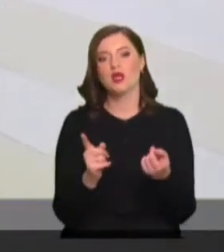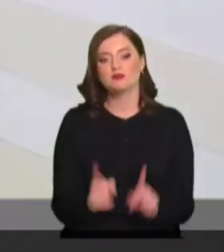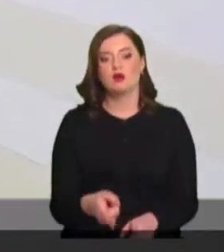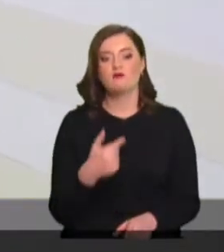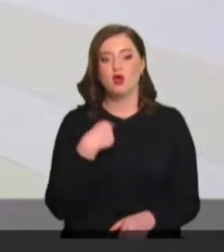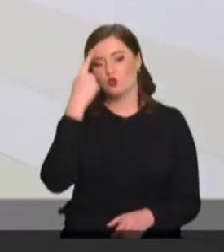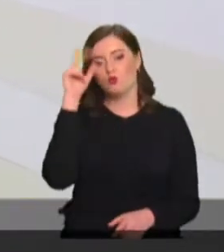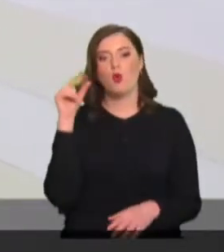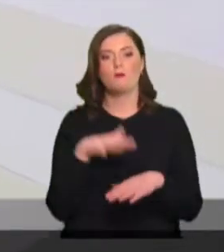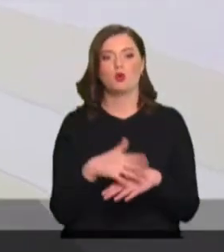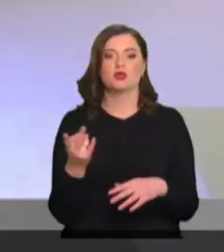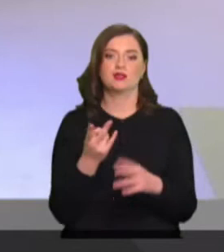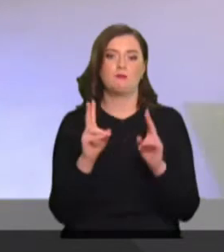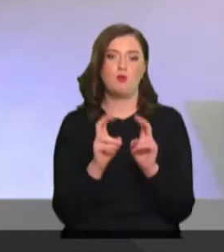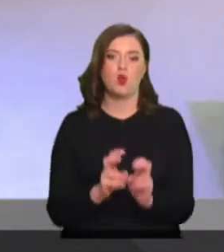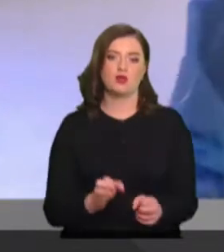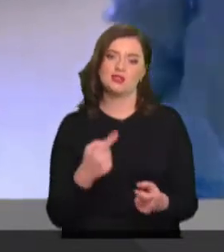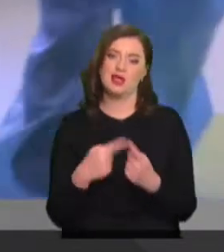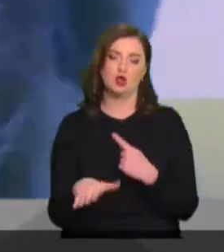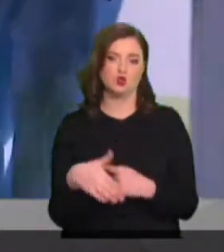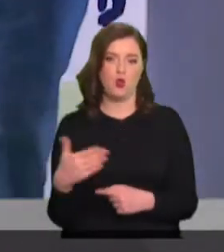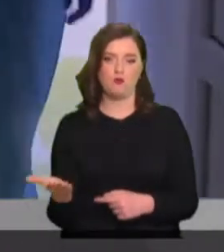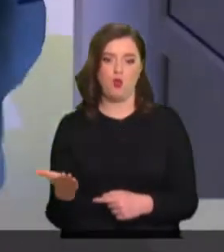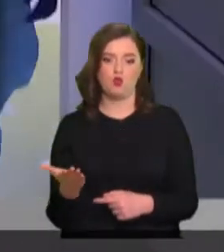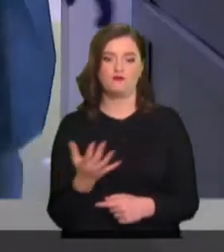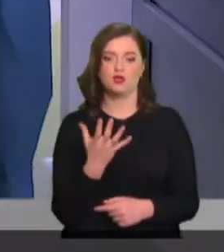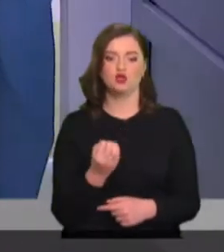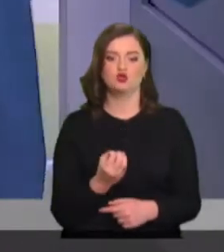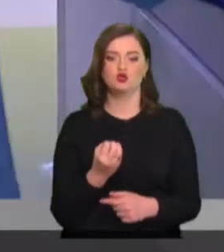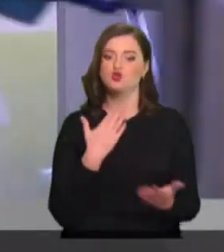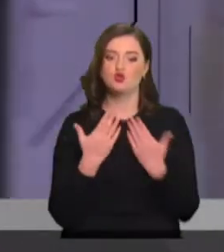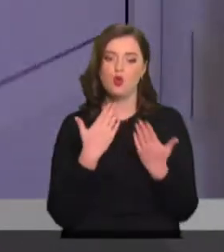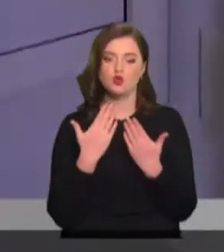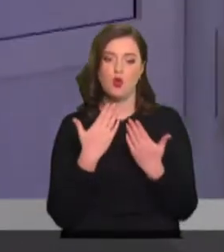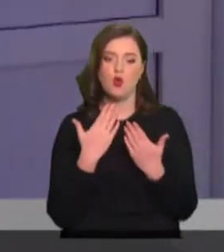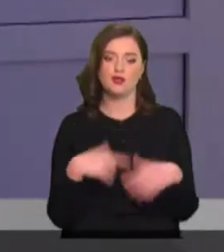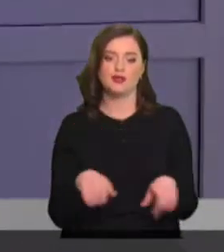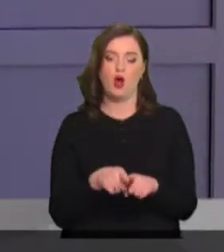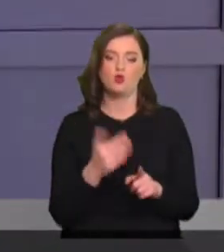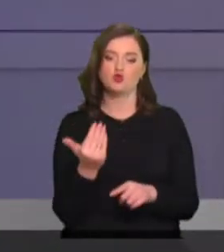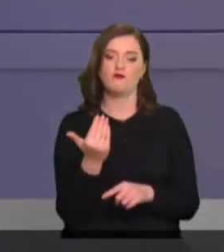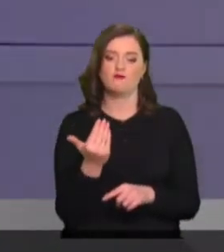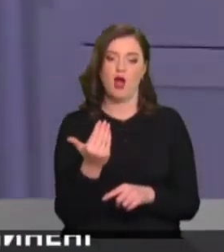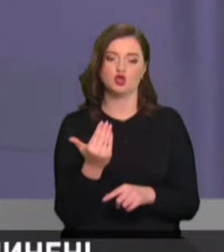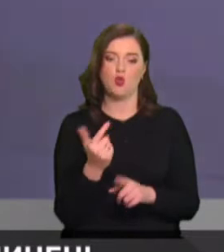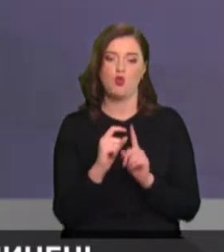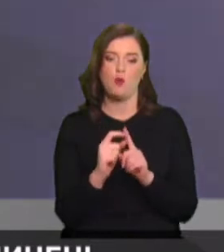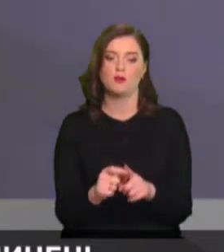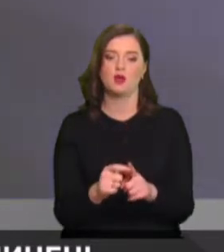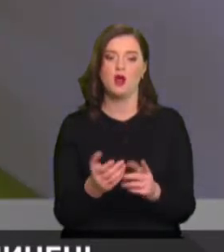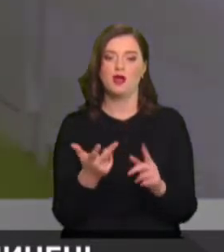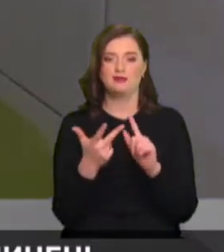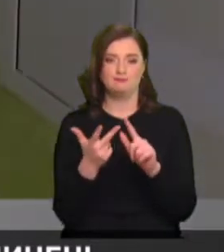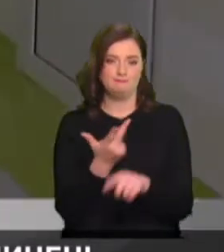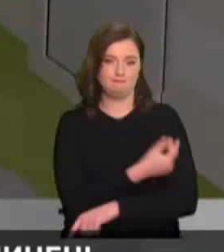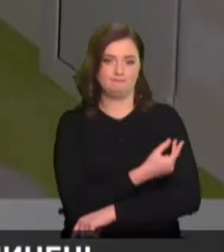ці показники треба проаналізувати з іншого боку. Щодо також вашого коментарю щодо бустерної